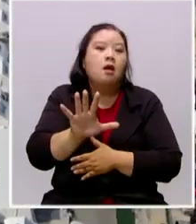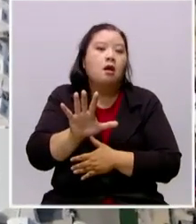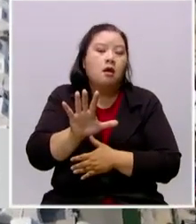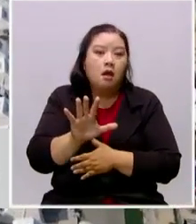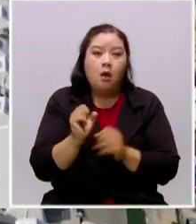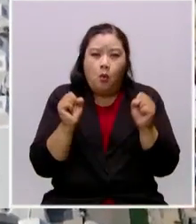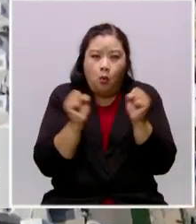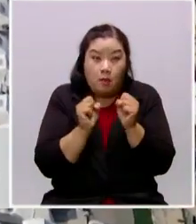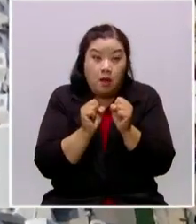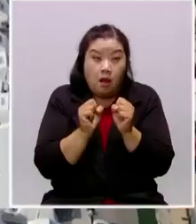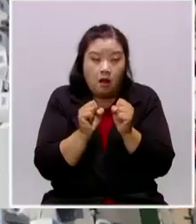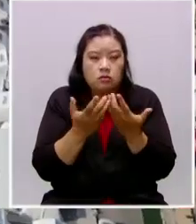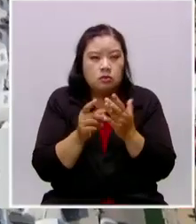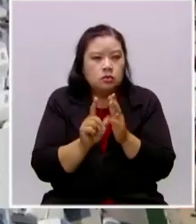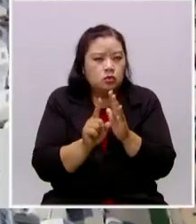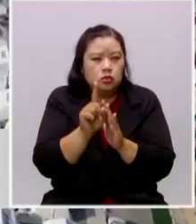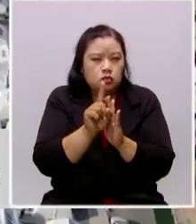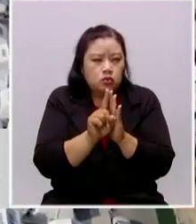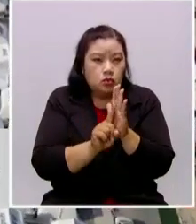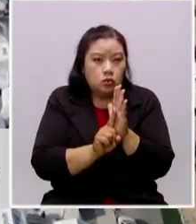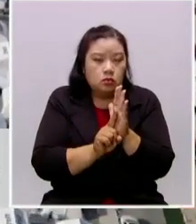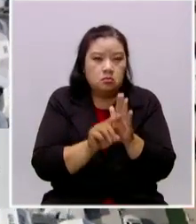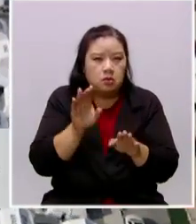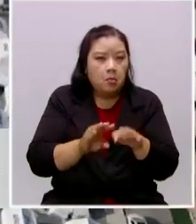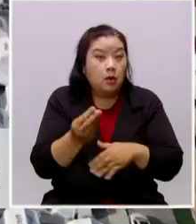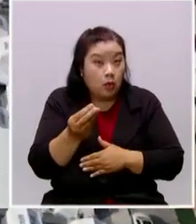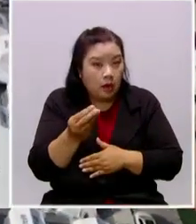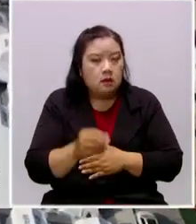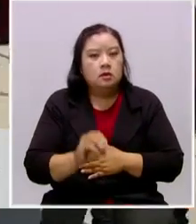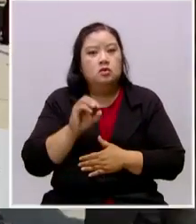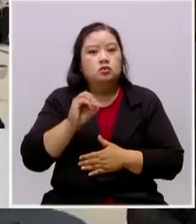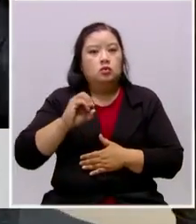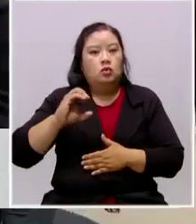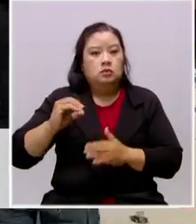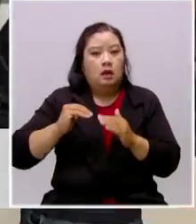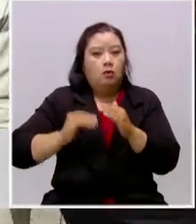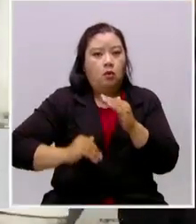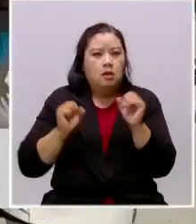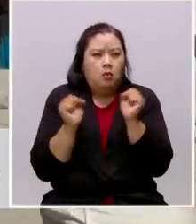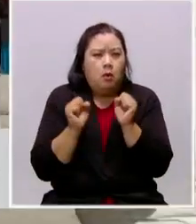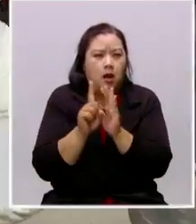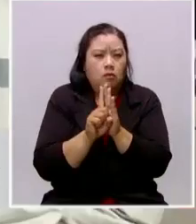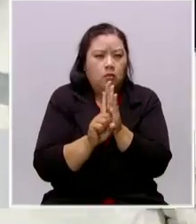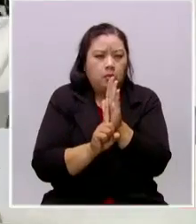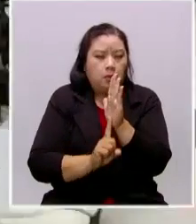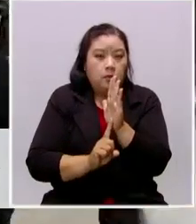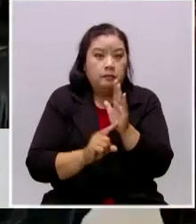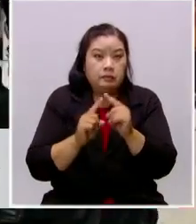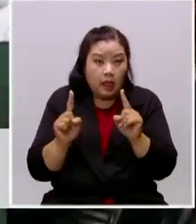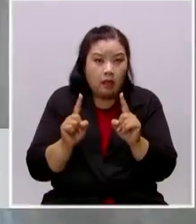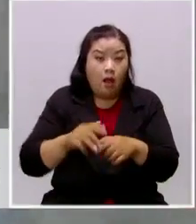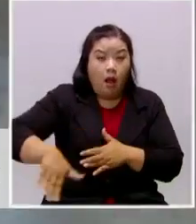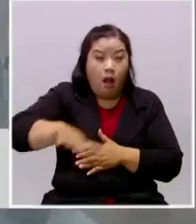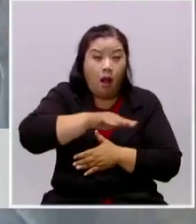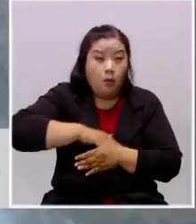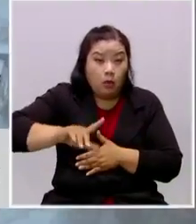อุณหภูมิก็ยังคงอยู่ต่ำกว่าระดับจุดเยือกแข็งหรือว่าต่ำกว่า 0องศาค่ะในขณะที่ผู้ประสบภัยจำนวนมากยัง